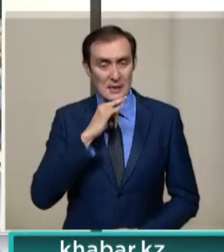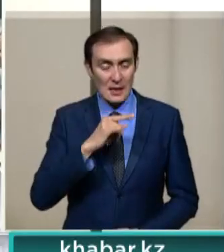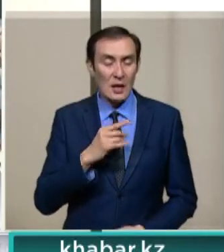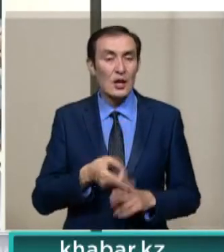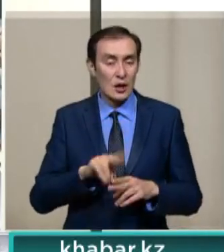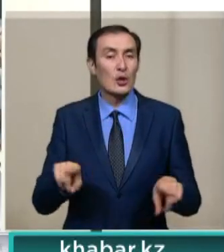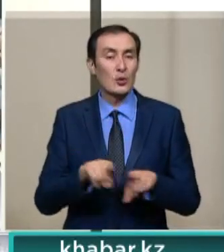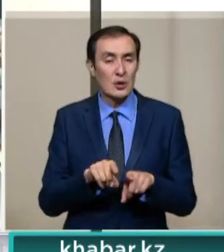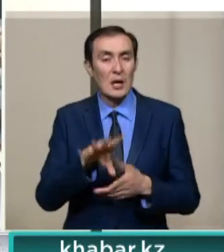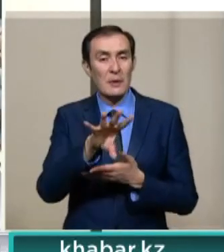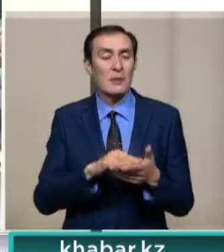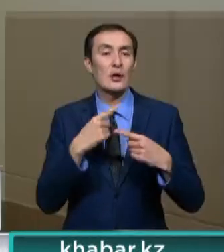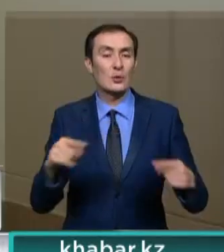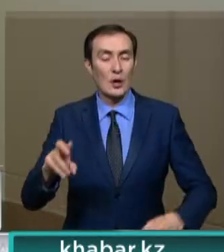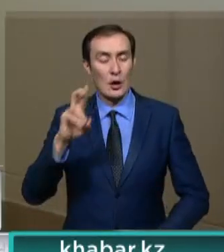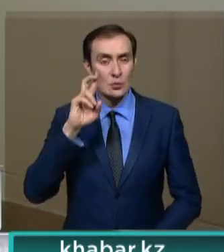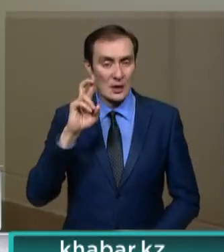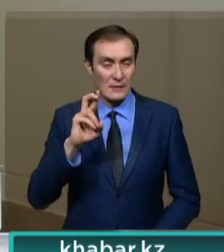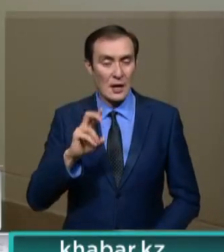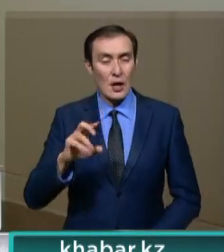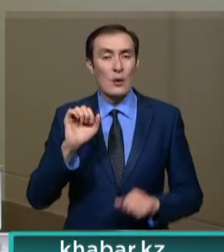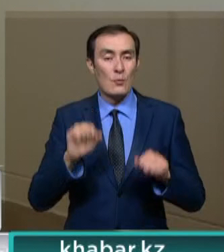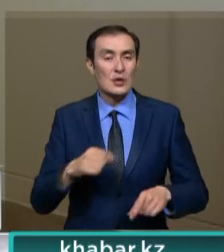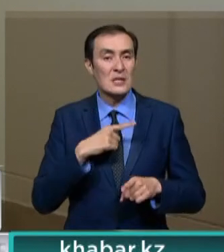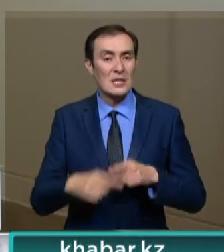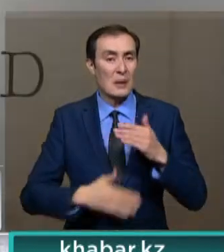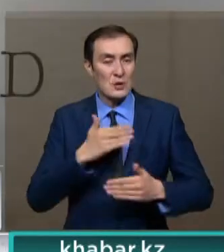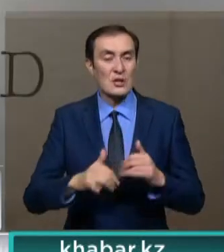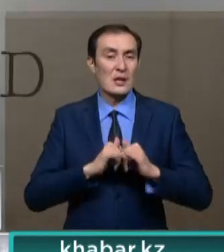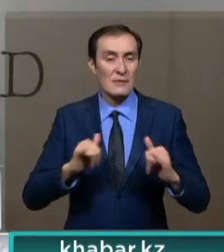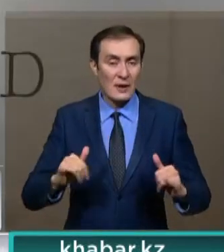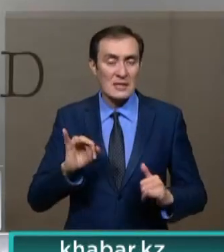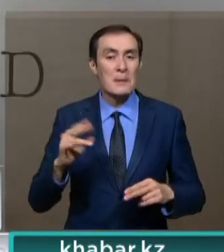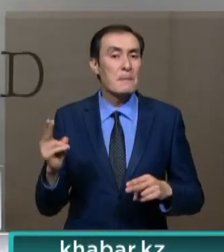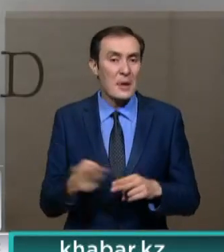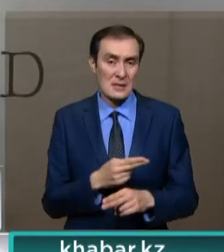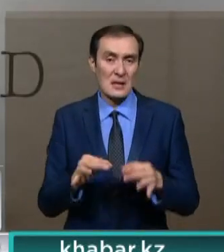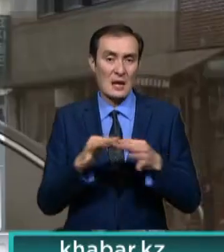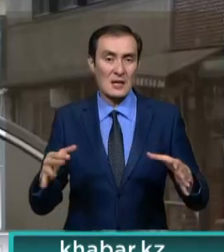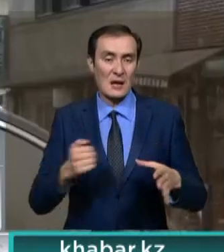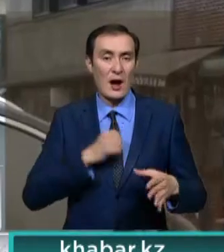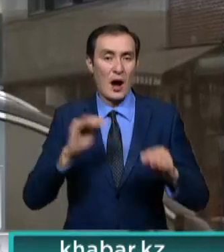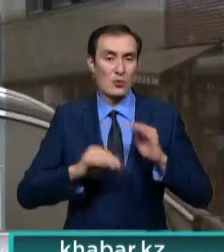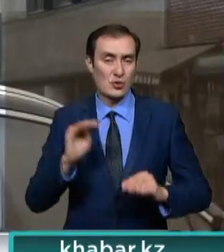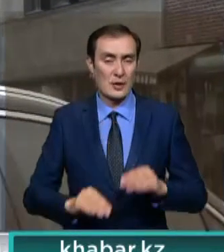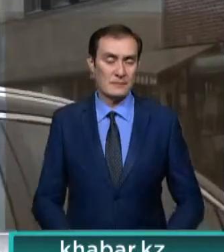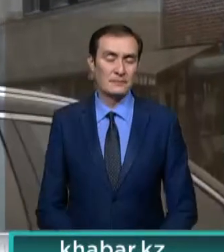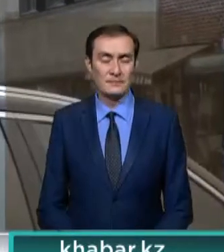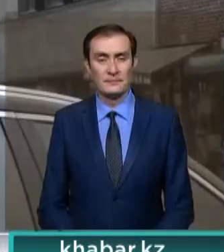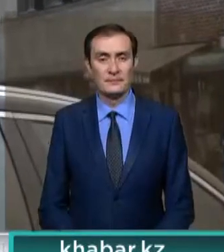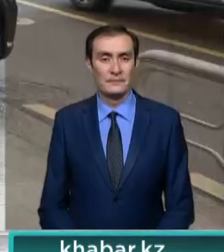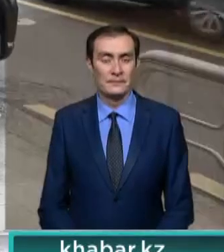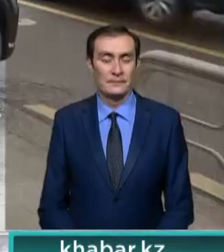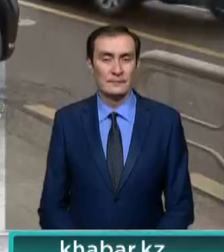это тоже как пример для других государств. Страна может динамично развиваться и без ядерного оружия. Владислав Цой, Ольга Лян. Итоги